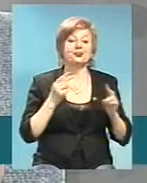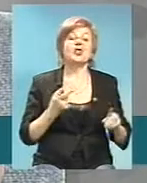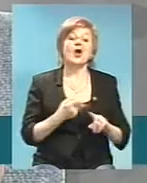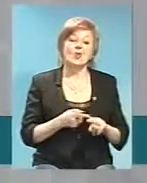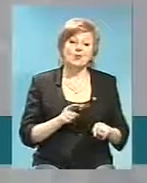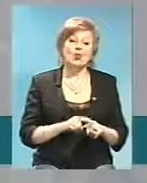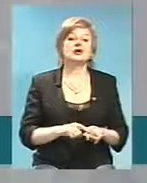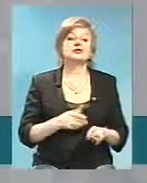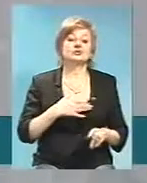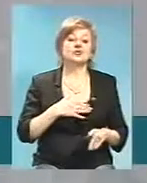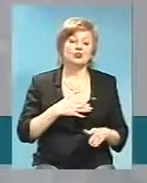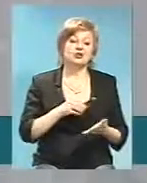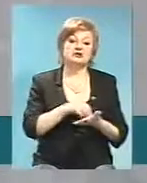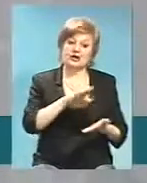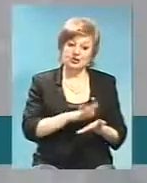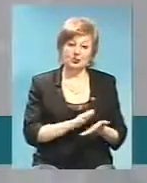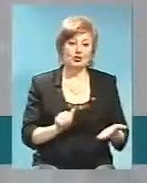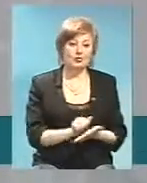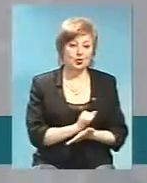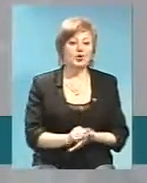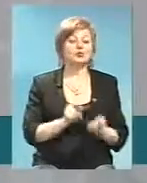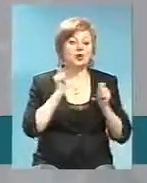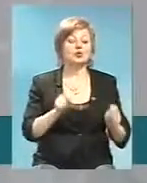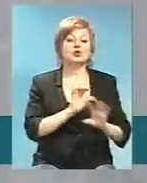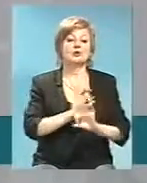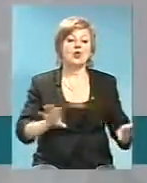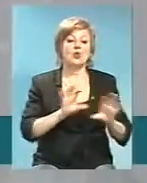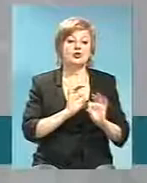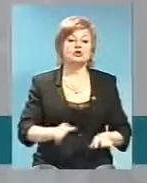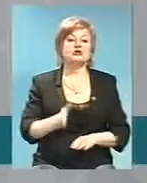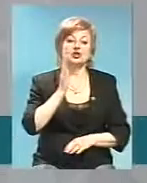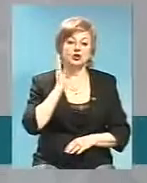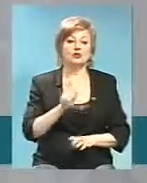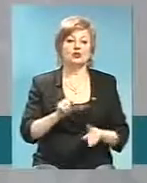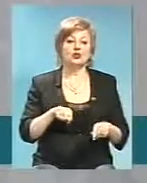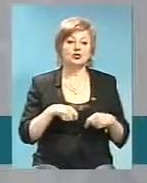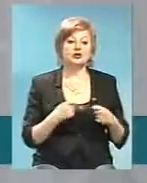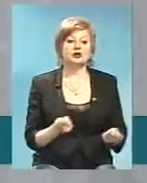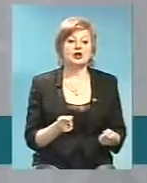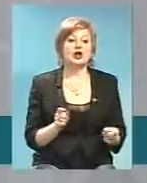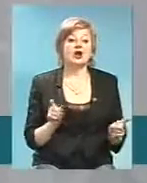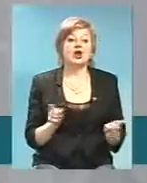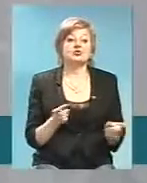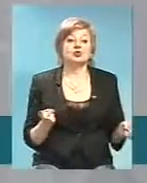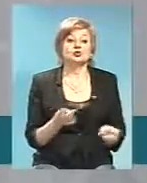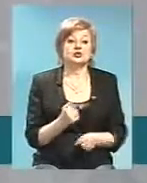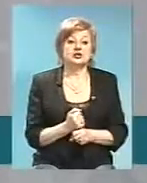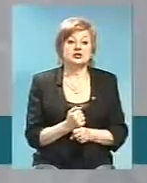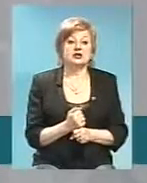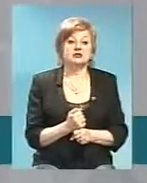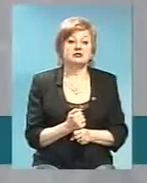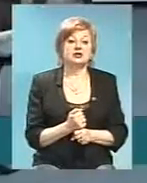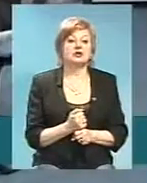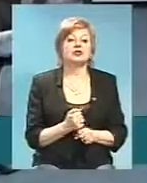ми будемо тоді давати пояснення, ми будемо надавати проводити таку рекламну